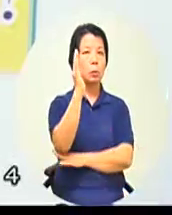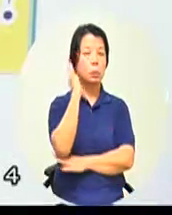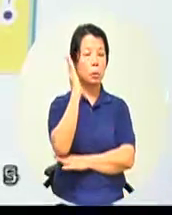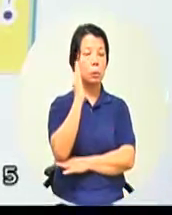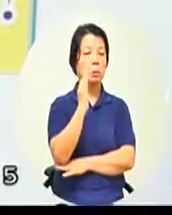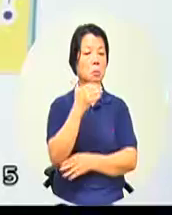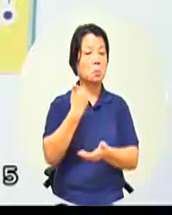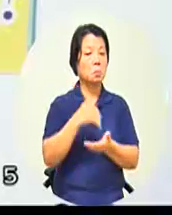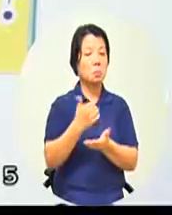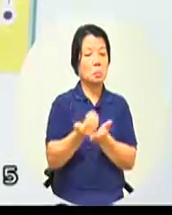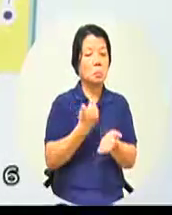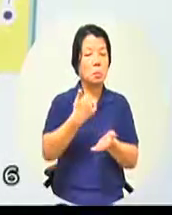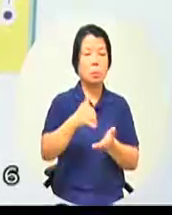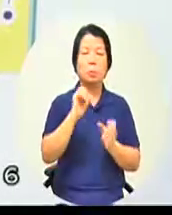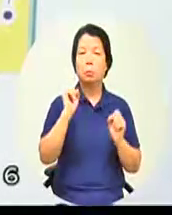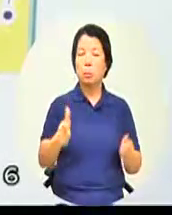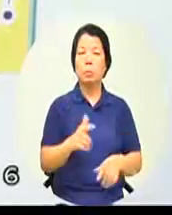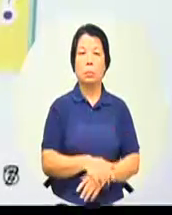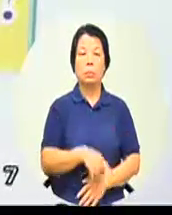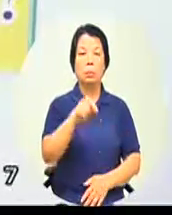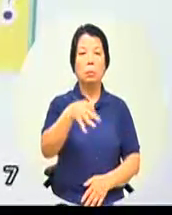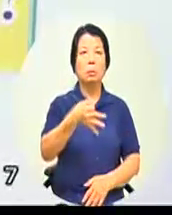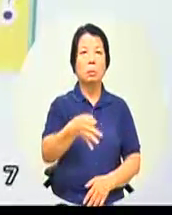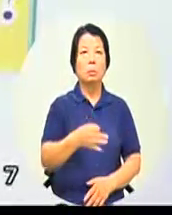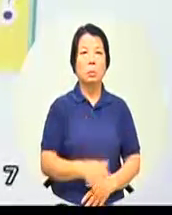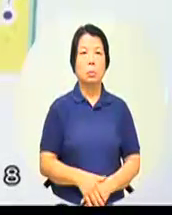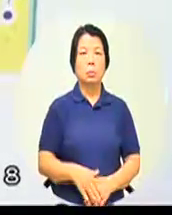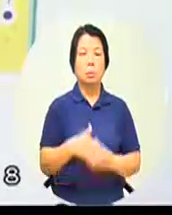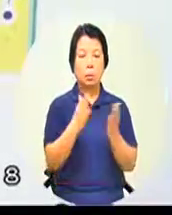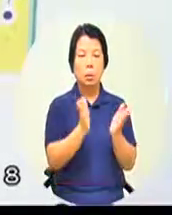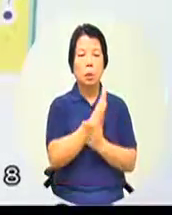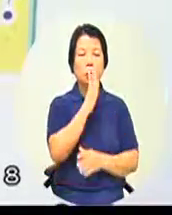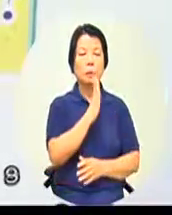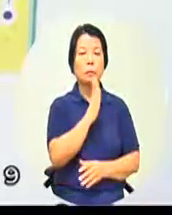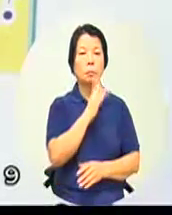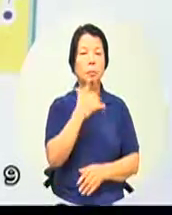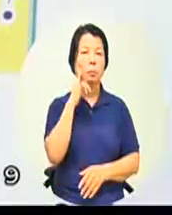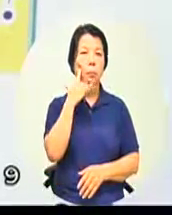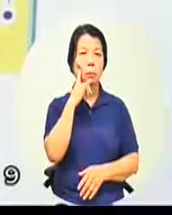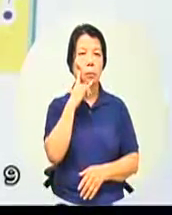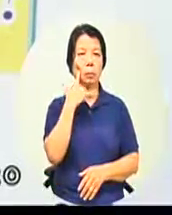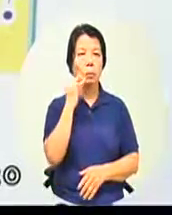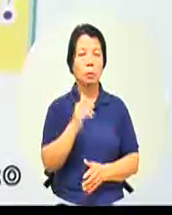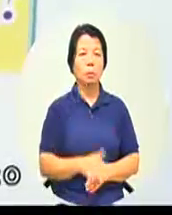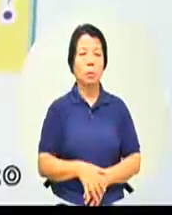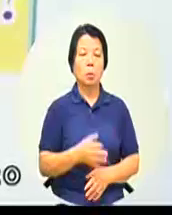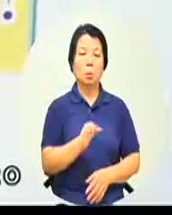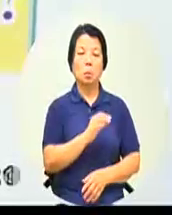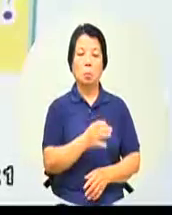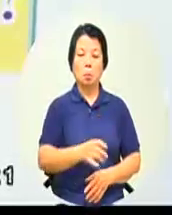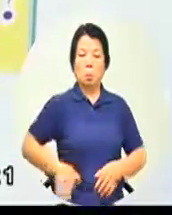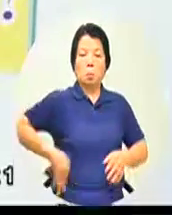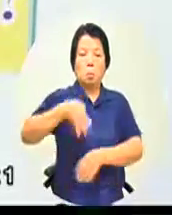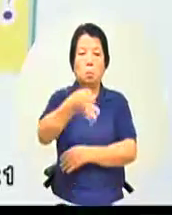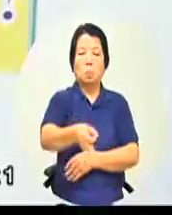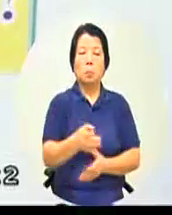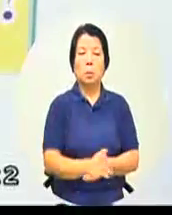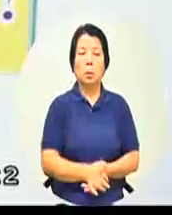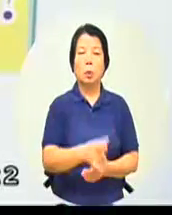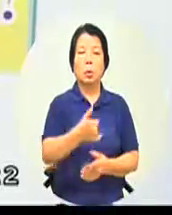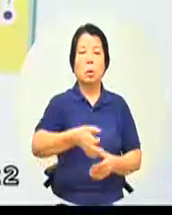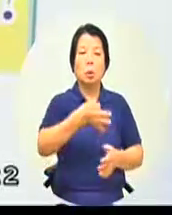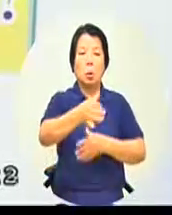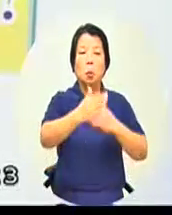哦，这的钱啊，拢是家长要交给学校去办营养午餐